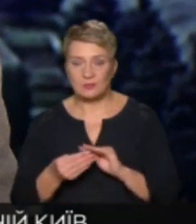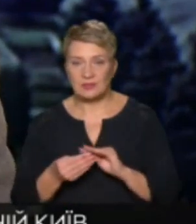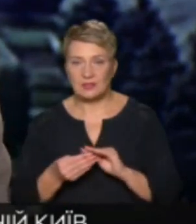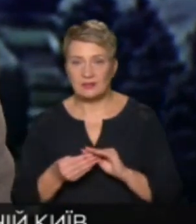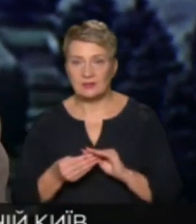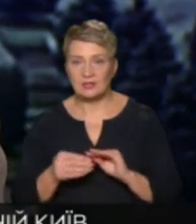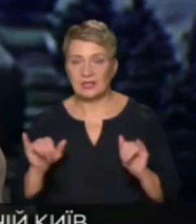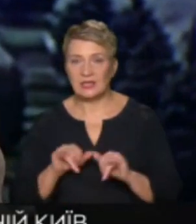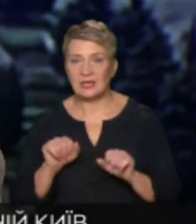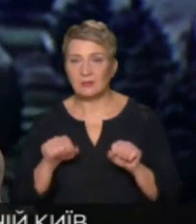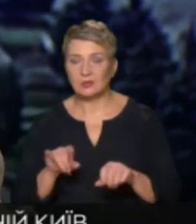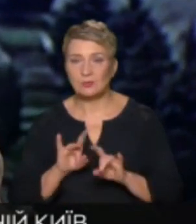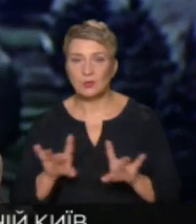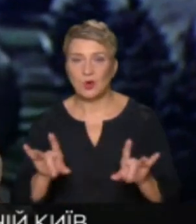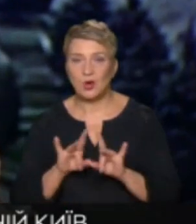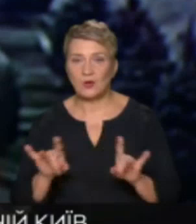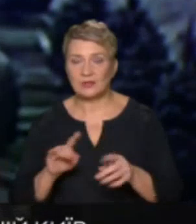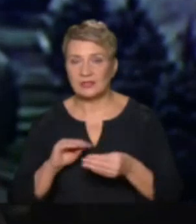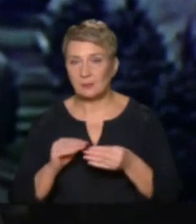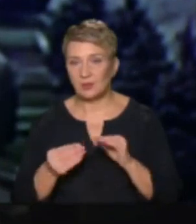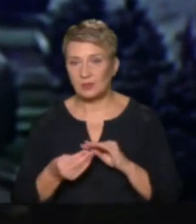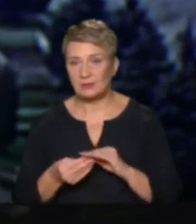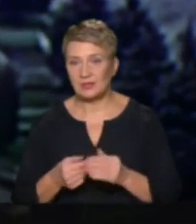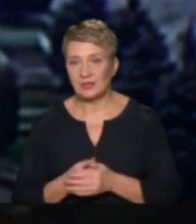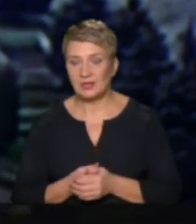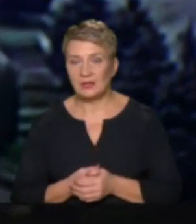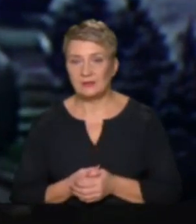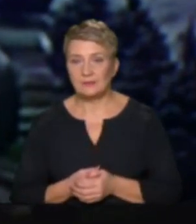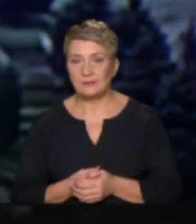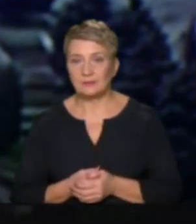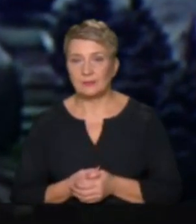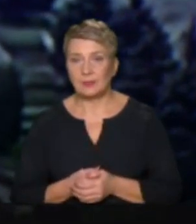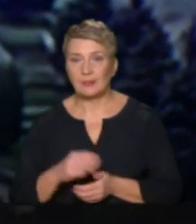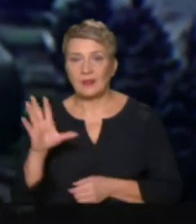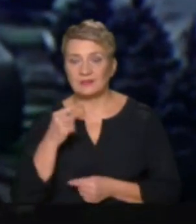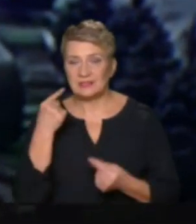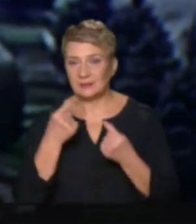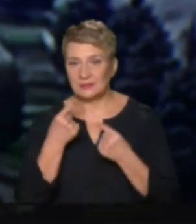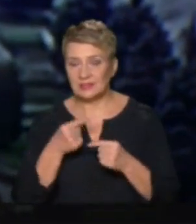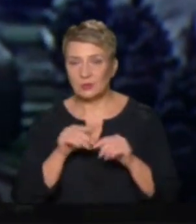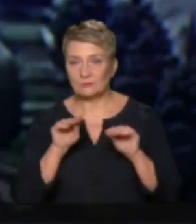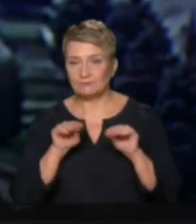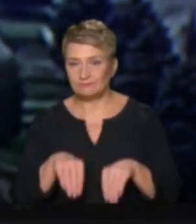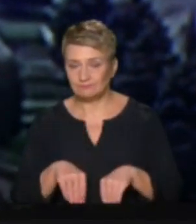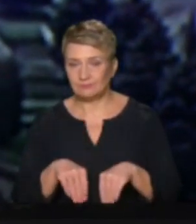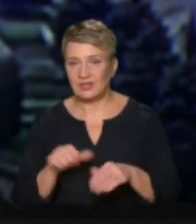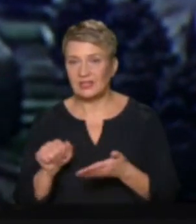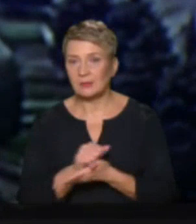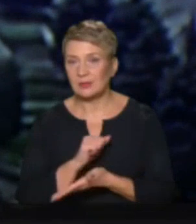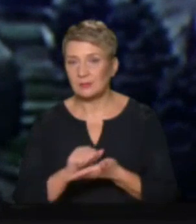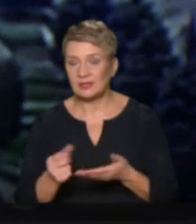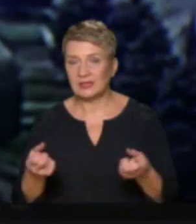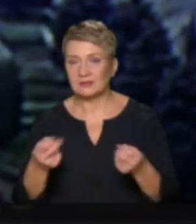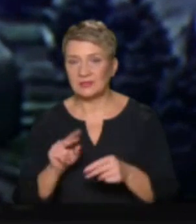і можуть проговорити ці свої проблеми. До речі, у нас всі психологи сертифіковані, які прийшли спеціальне навчання.